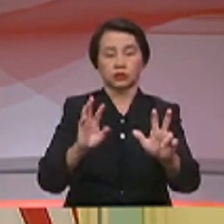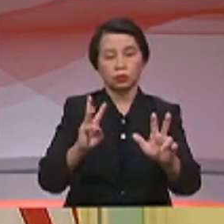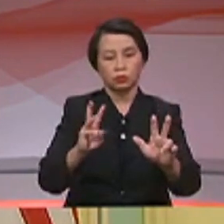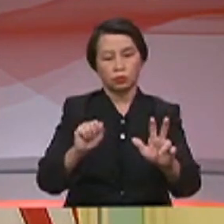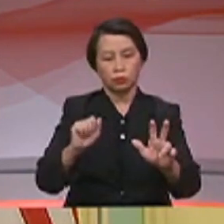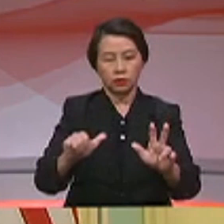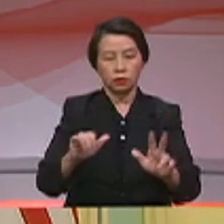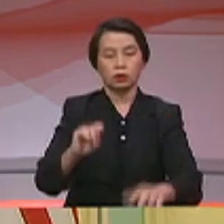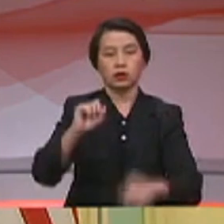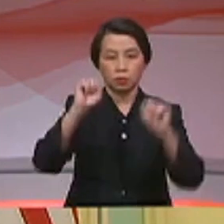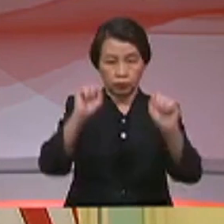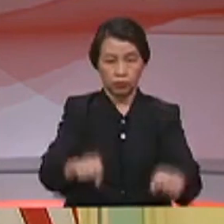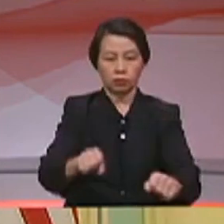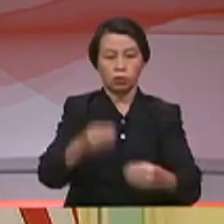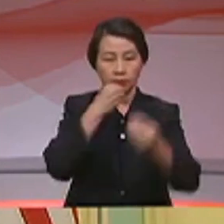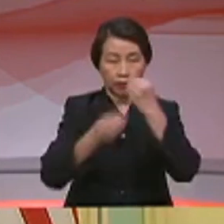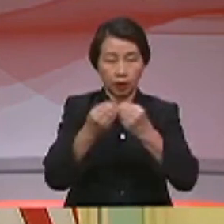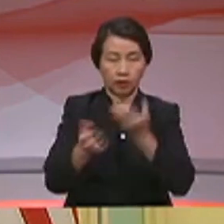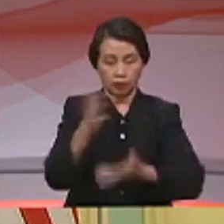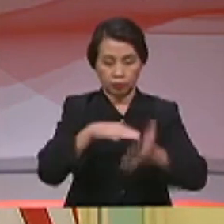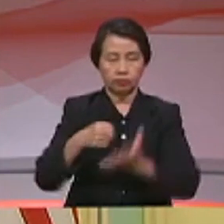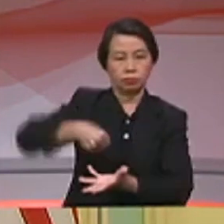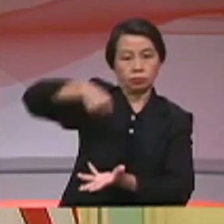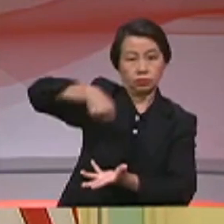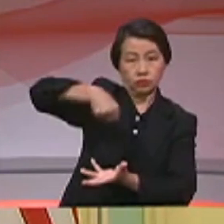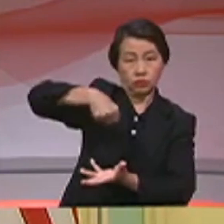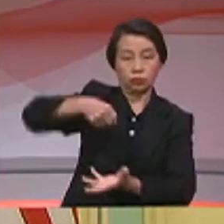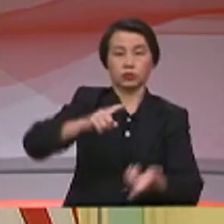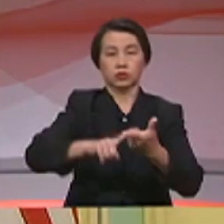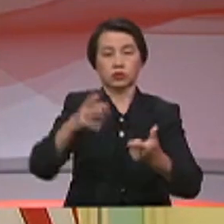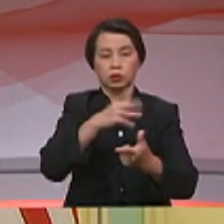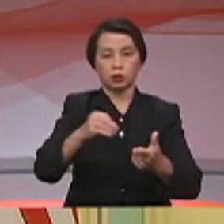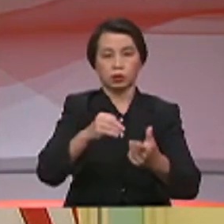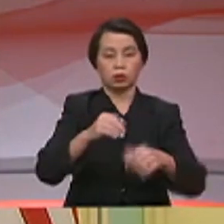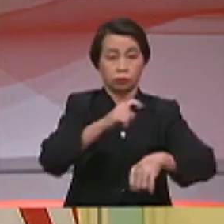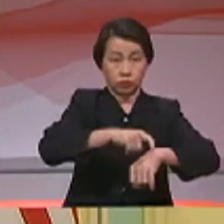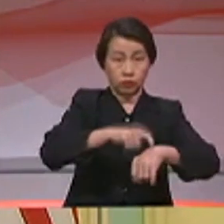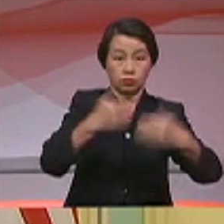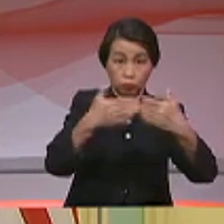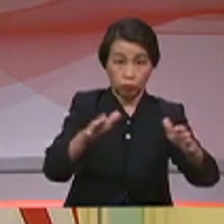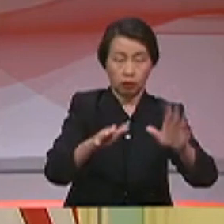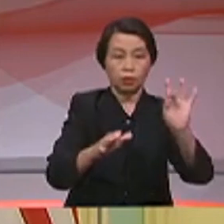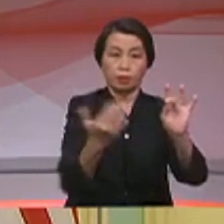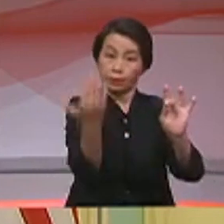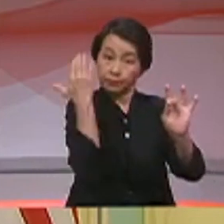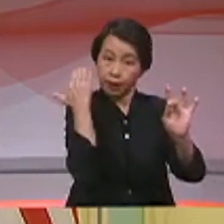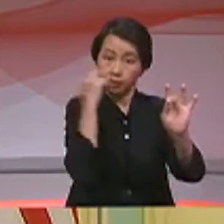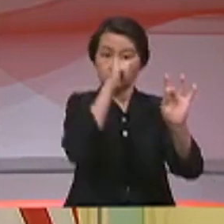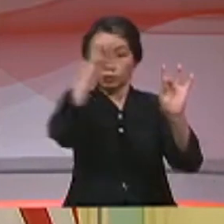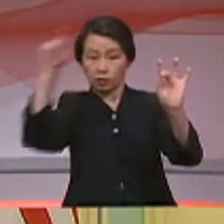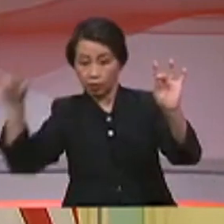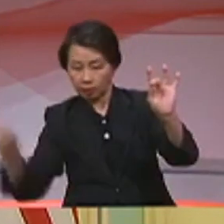iaitu hanya membenarkan makanan berbungkus dan beroperasi dari jam 8 pagi